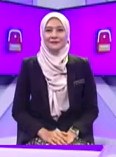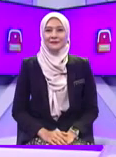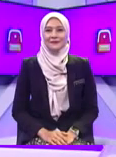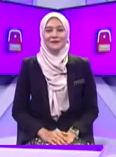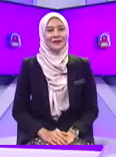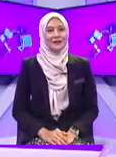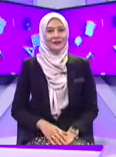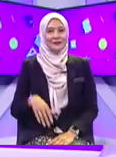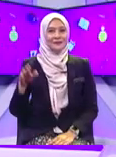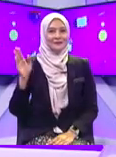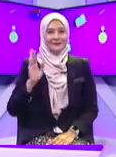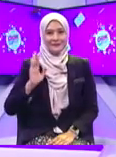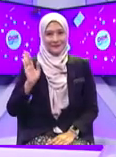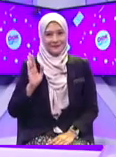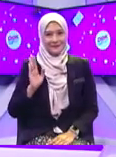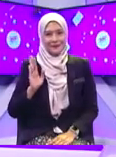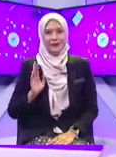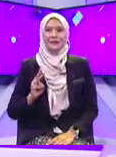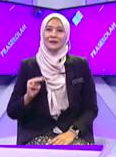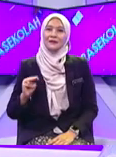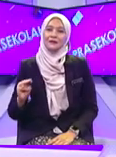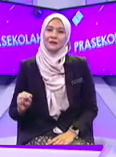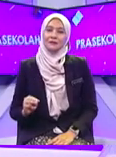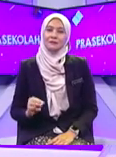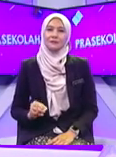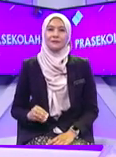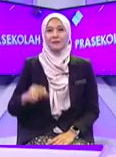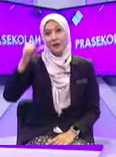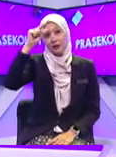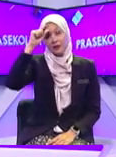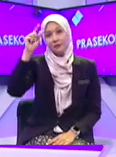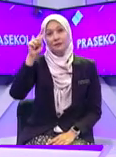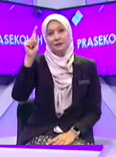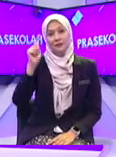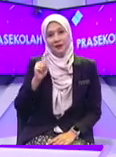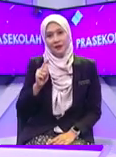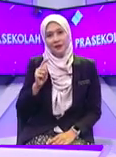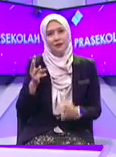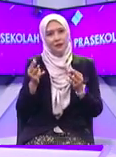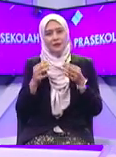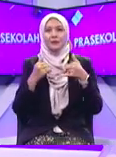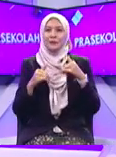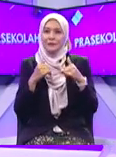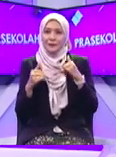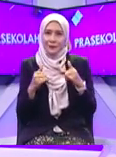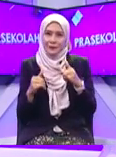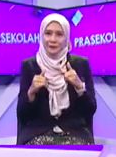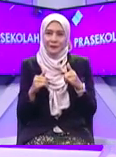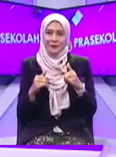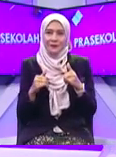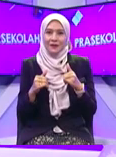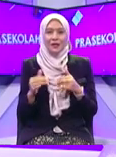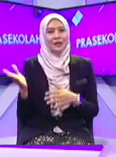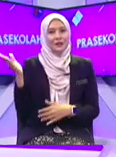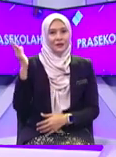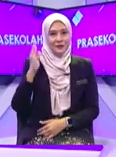Oke baik adik-adik nih Abang lu mana tanya nih adik-adik nak tak main satu permainan mesti nak kan jadi